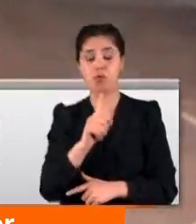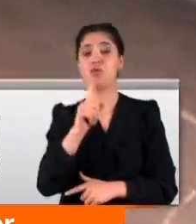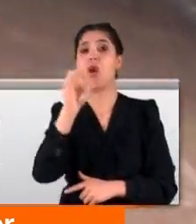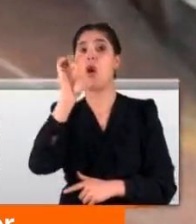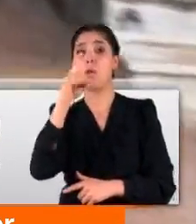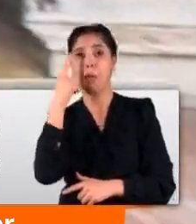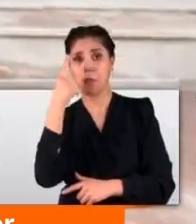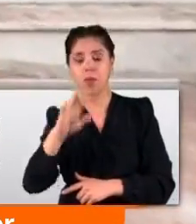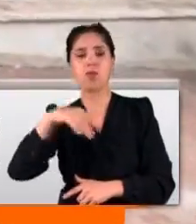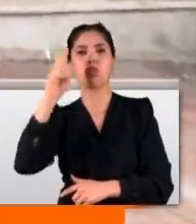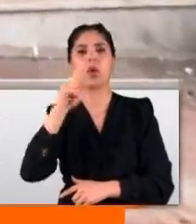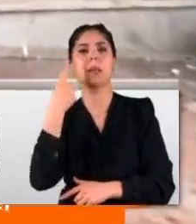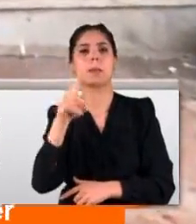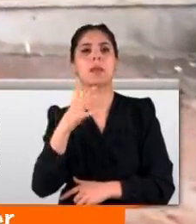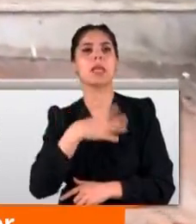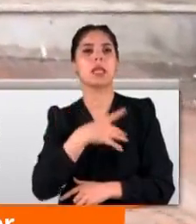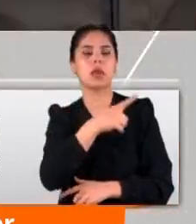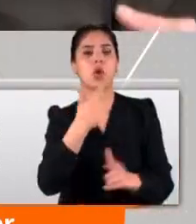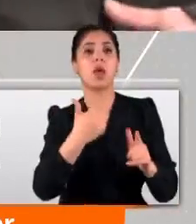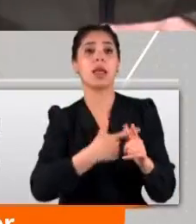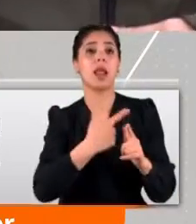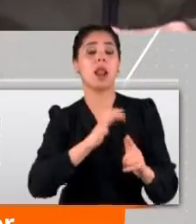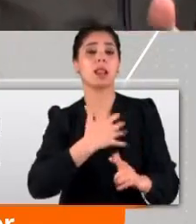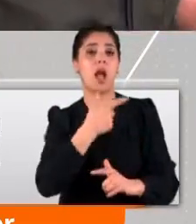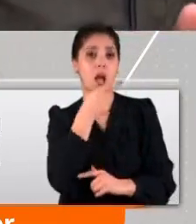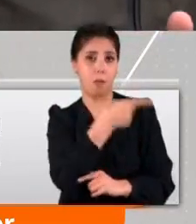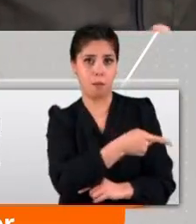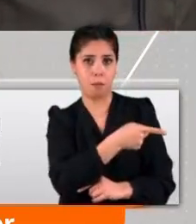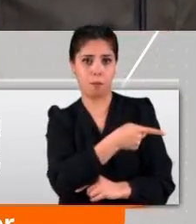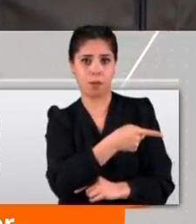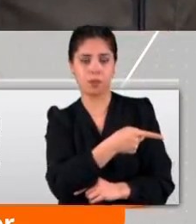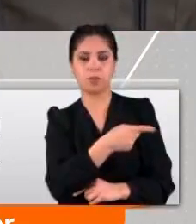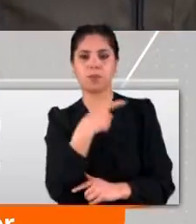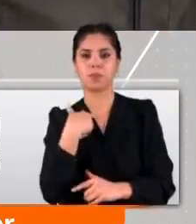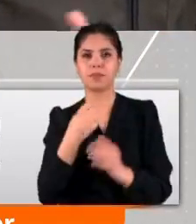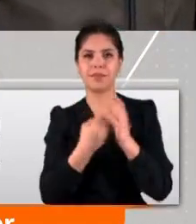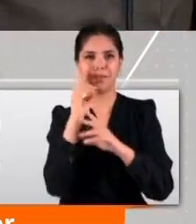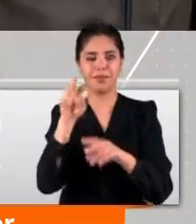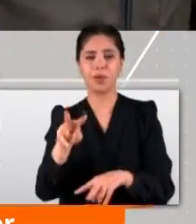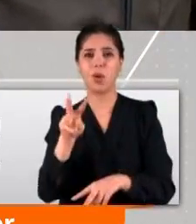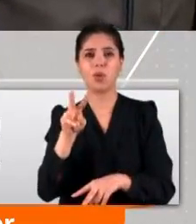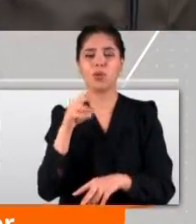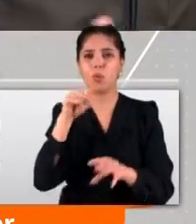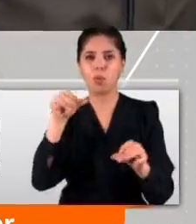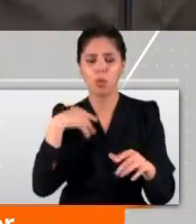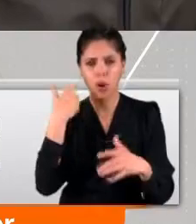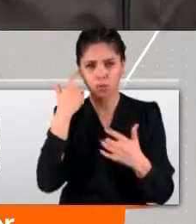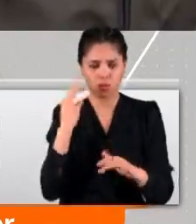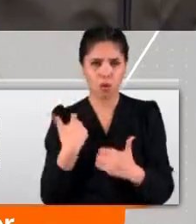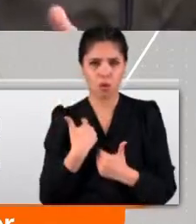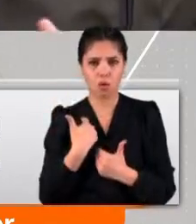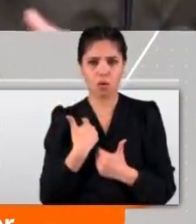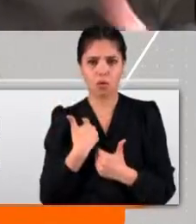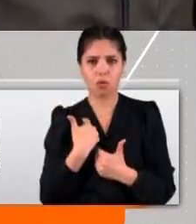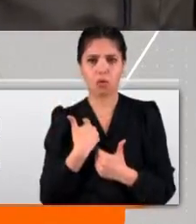sonra ise 20 bin lira yapmak istedi. Sabah geldiğimizde tonlarca toprağı görünce şaşırdık. Buradaki komşular da şaşırdı. Amacı ne?